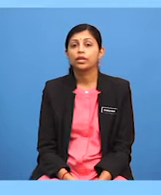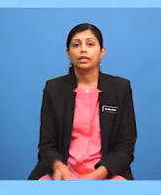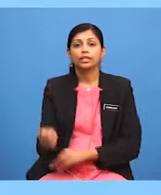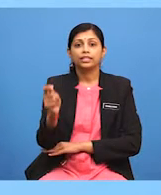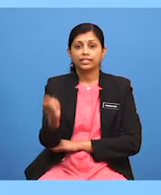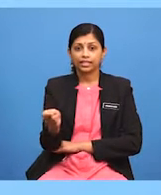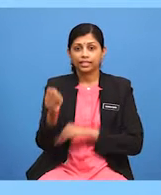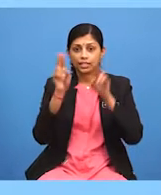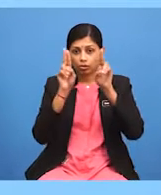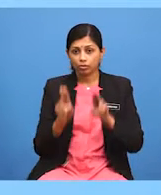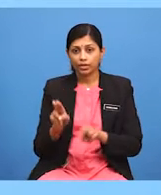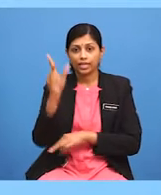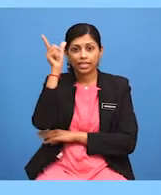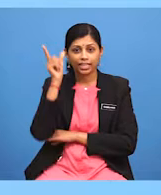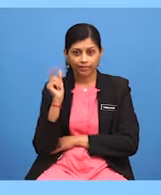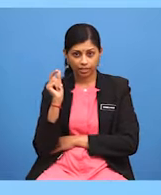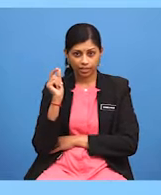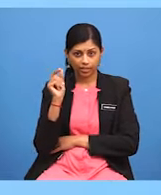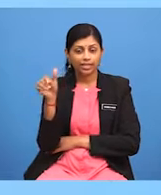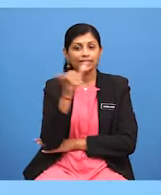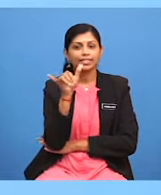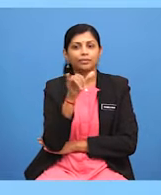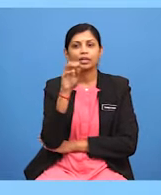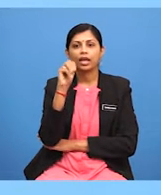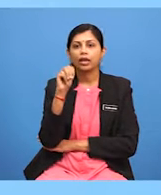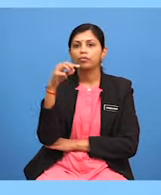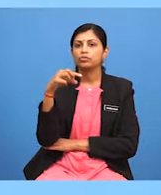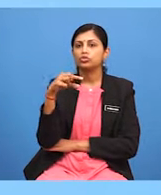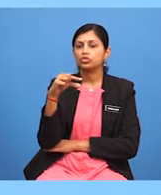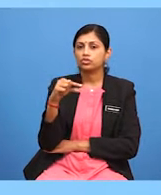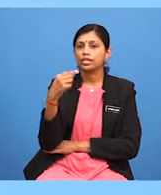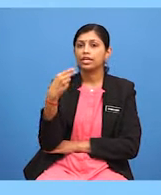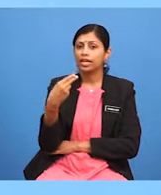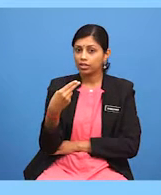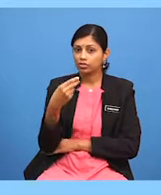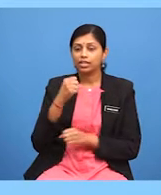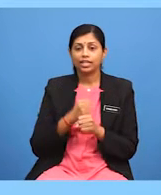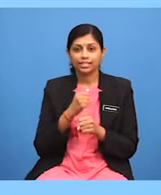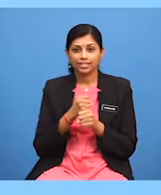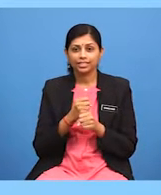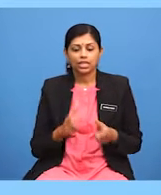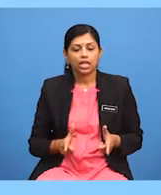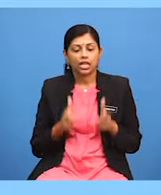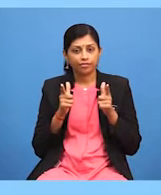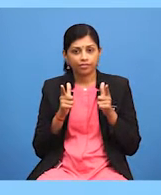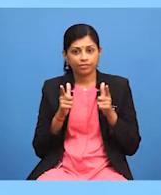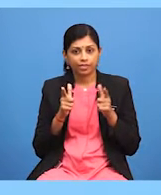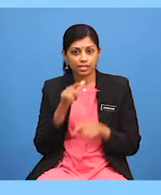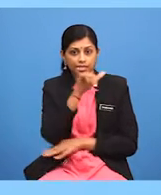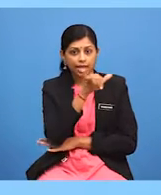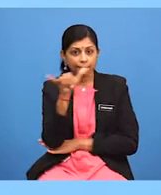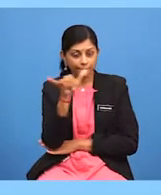Tenaga keupayaan graviti lift pada ketinggian 30 meter adalah